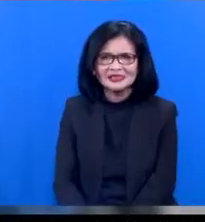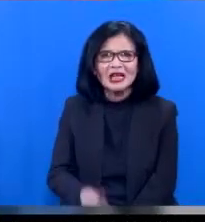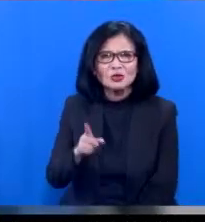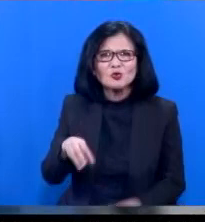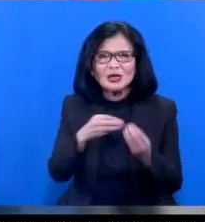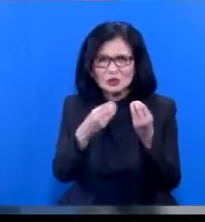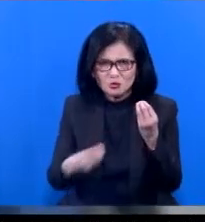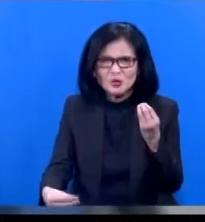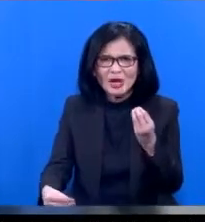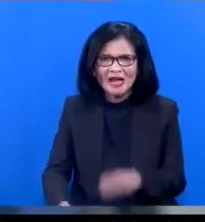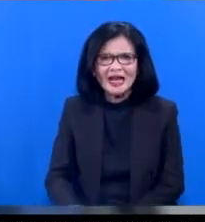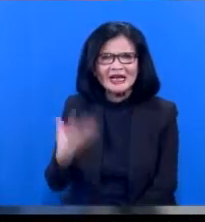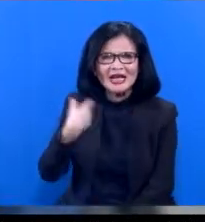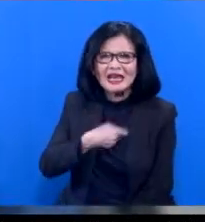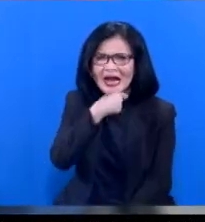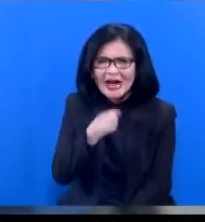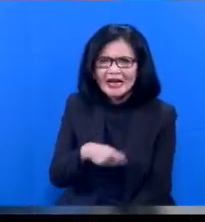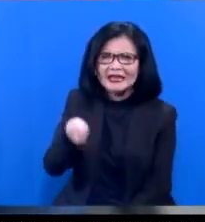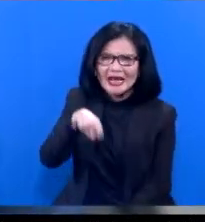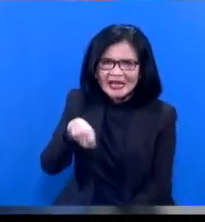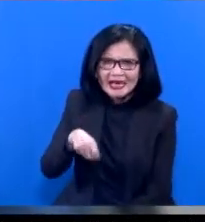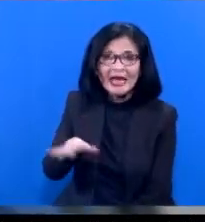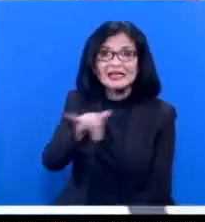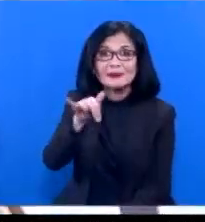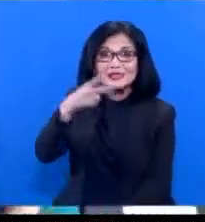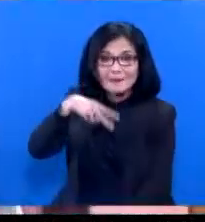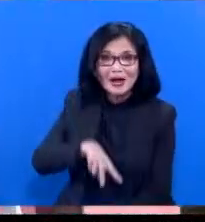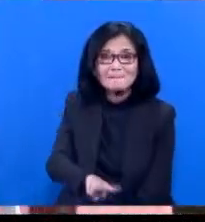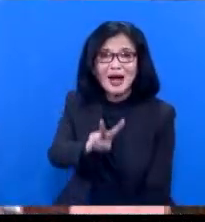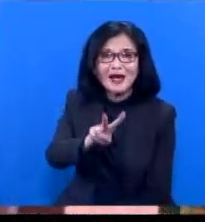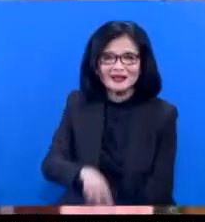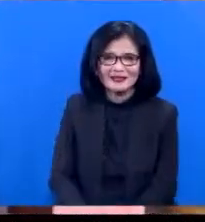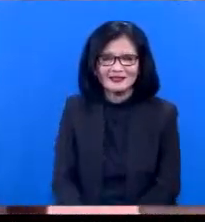keturunan dari simbah-simbah yang kembar atau gimana gen.